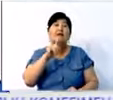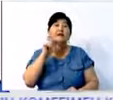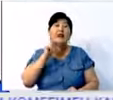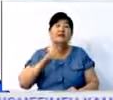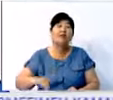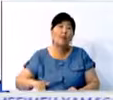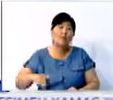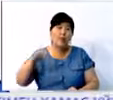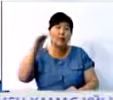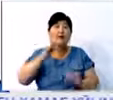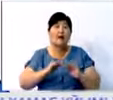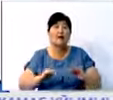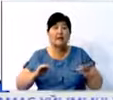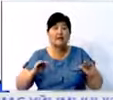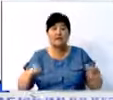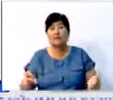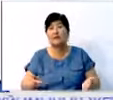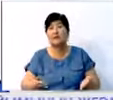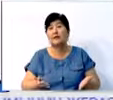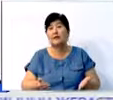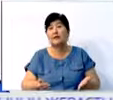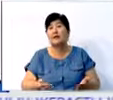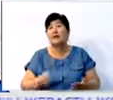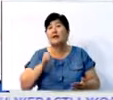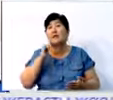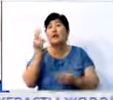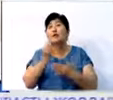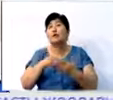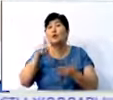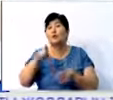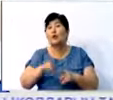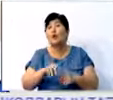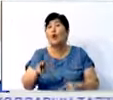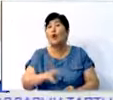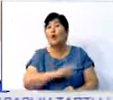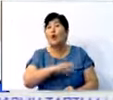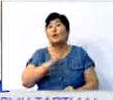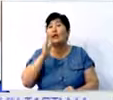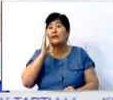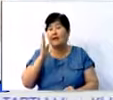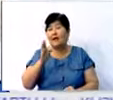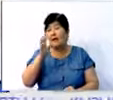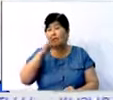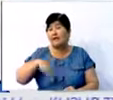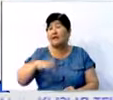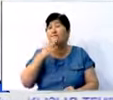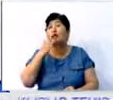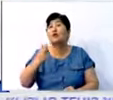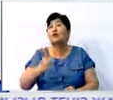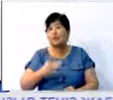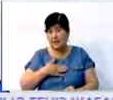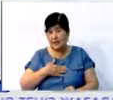буын бүлдіршіндеріміз, балаларымыз, жас суретшілеріміз сол рухтанса, елге деген